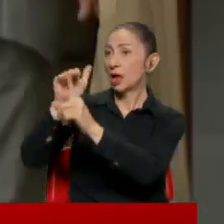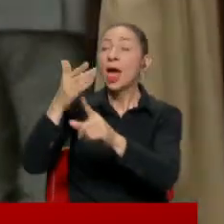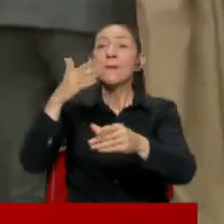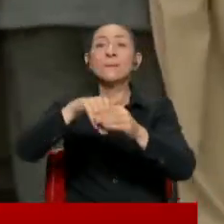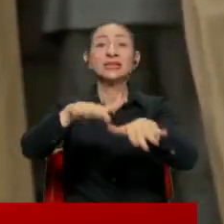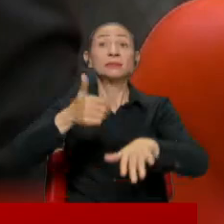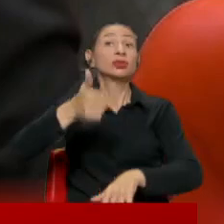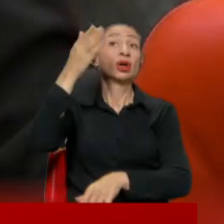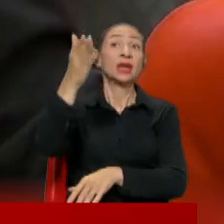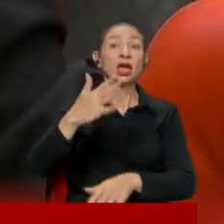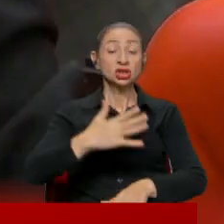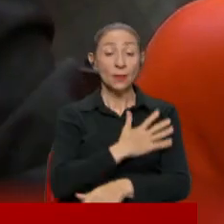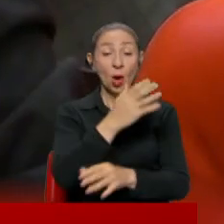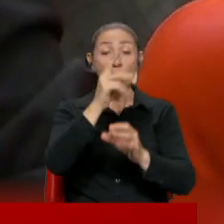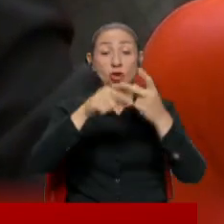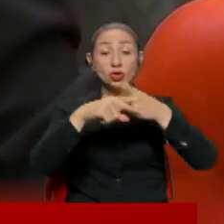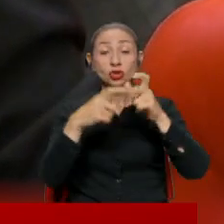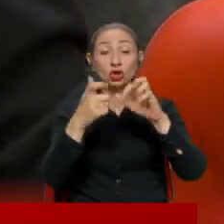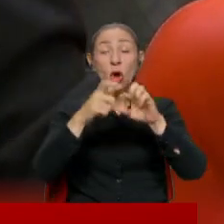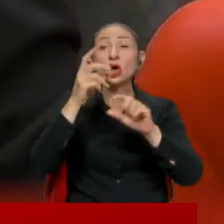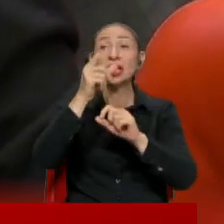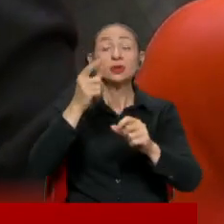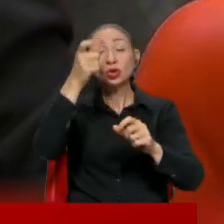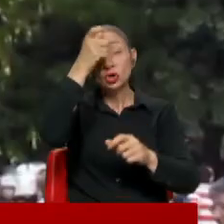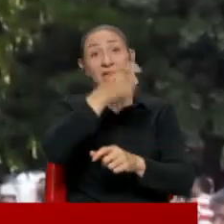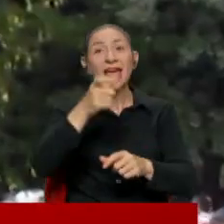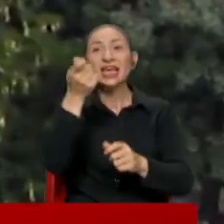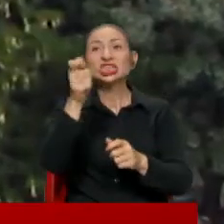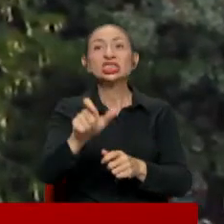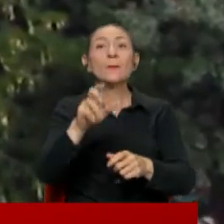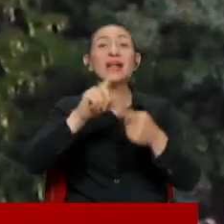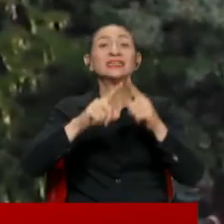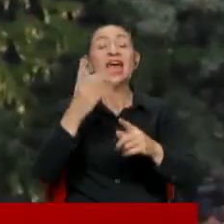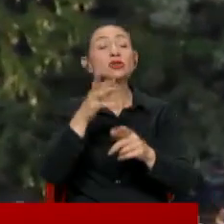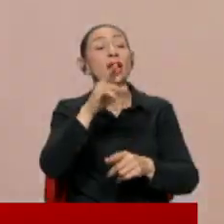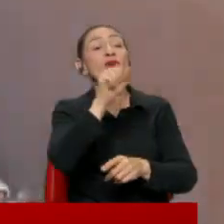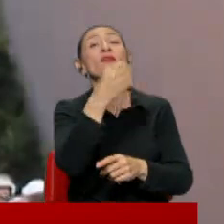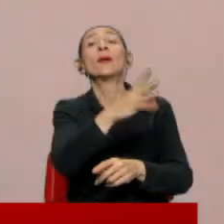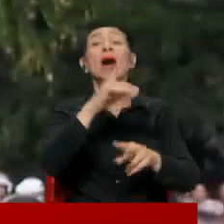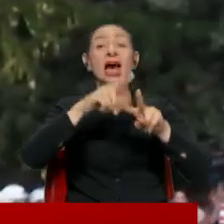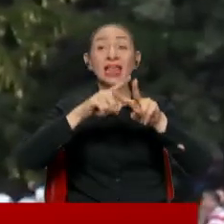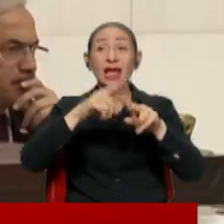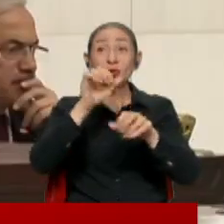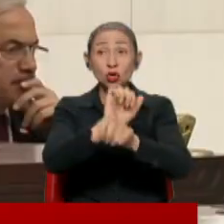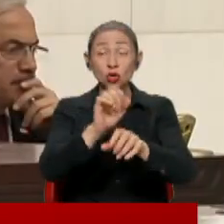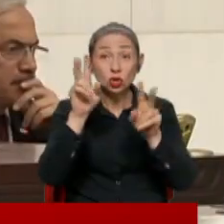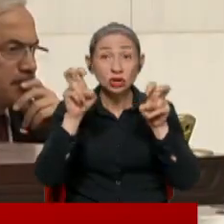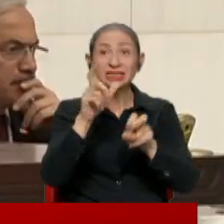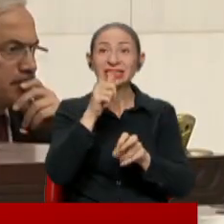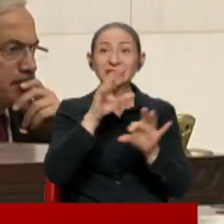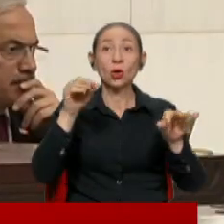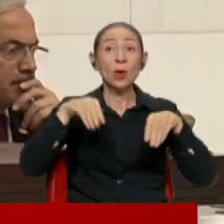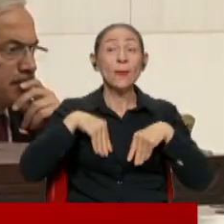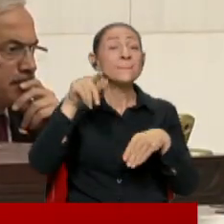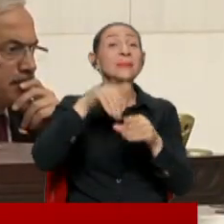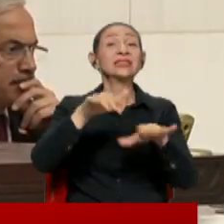Meclis Başkanı'na. CHP'li Özgür Özel de Türkiye İşçi Partisi'ne henüz randevu vermeyen Atalay'ın tutukluluğu konusunda sessiz olan